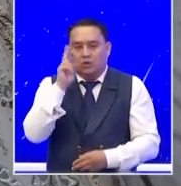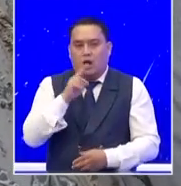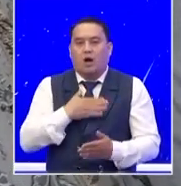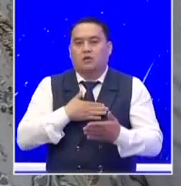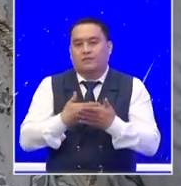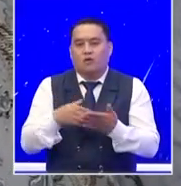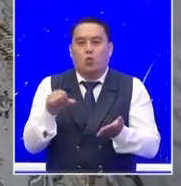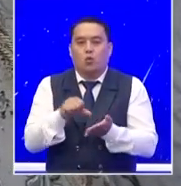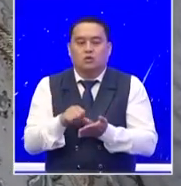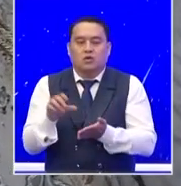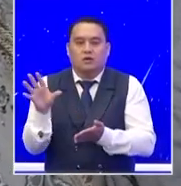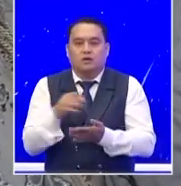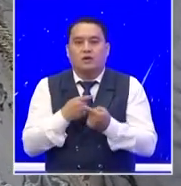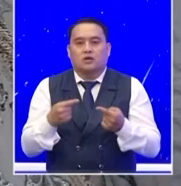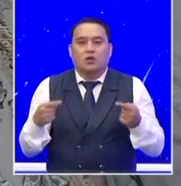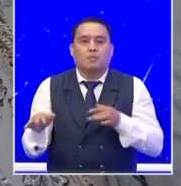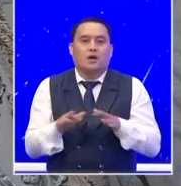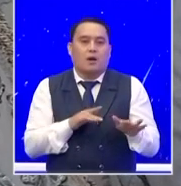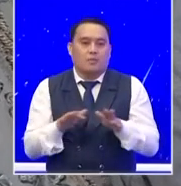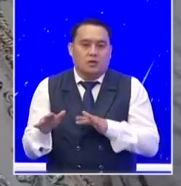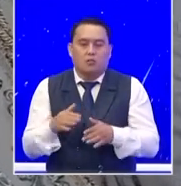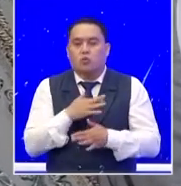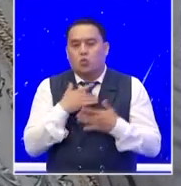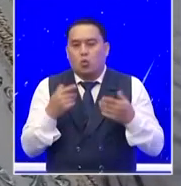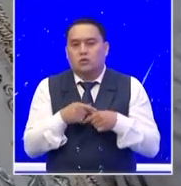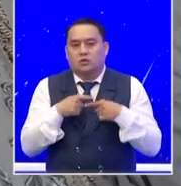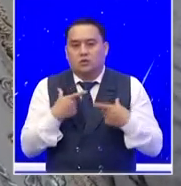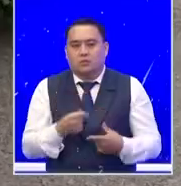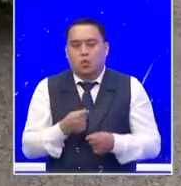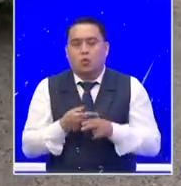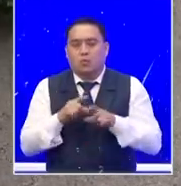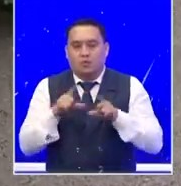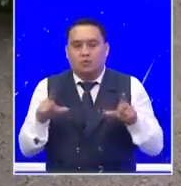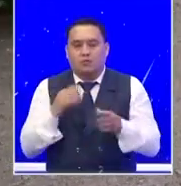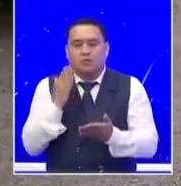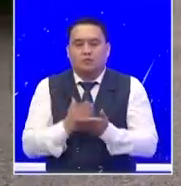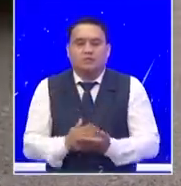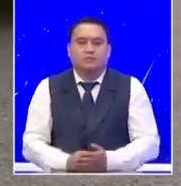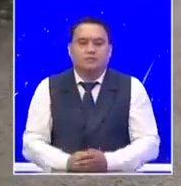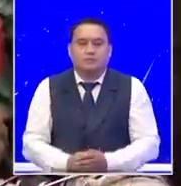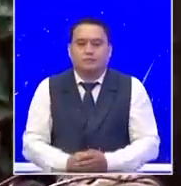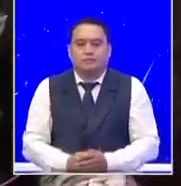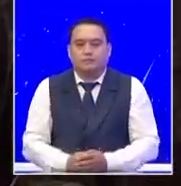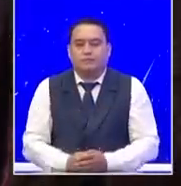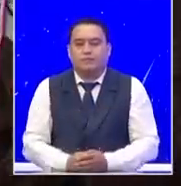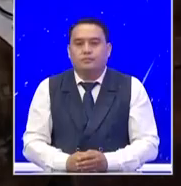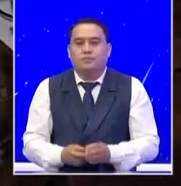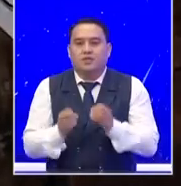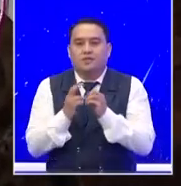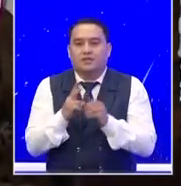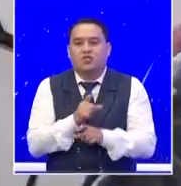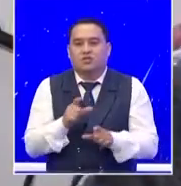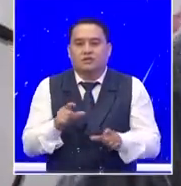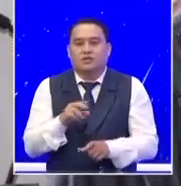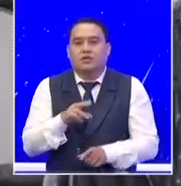принимают активное участие в различных мероприятиях. У них много дипломов и грамот. Семья Ирины Кропачевой состоит из 12